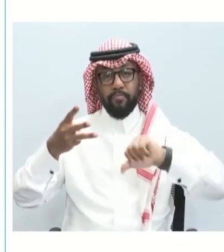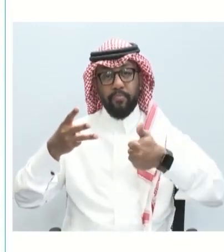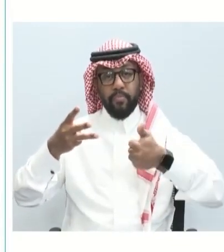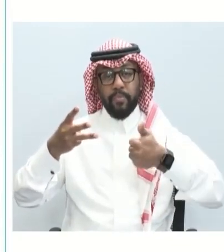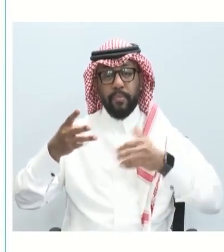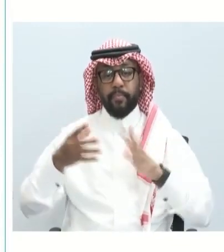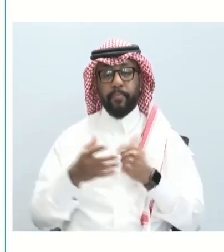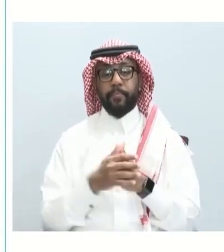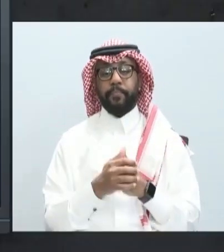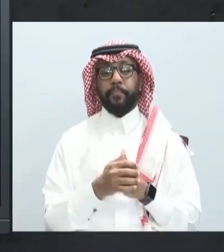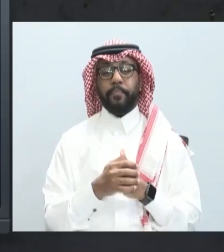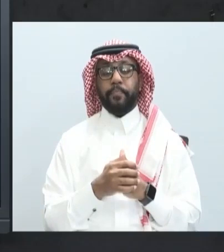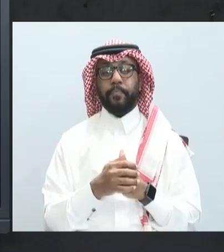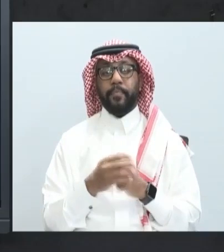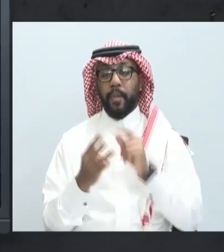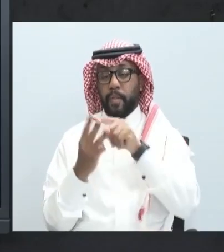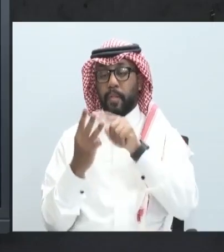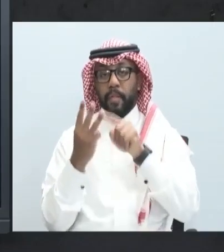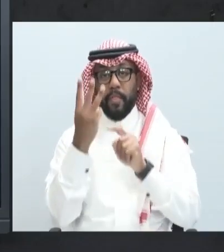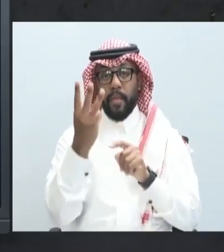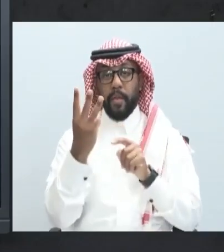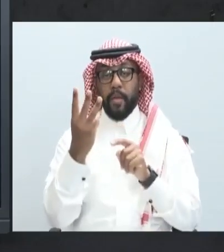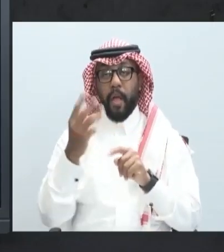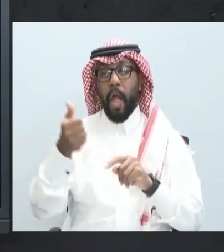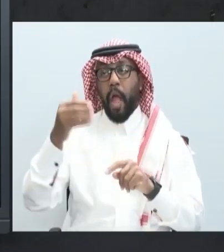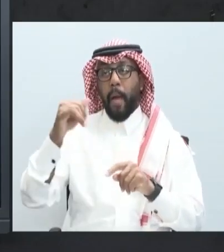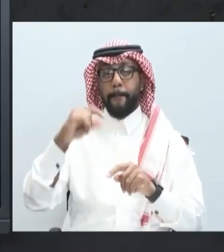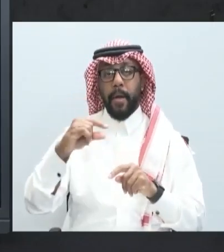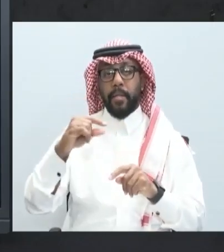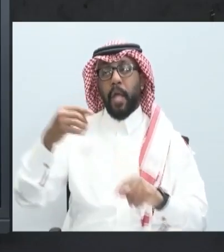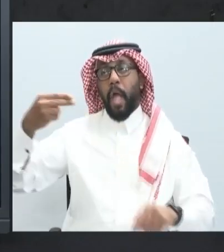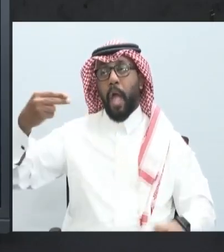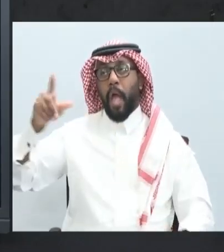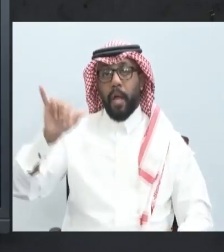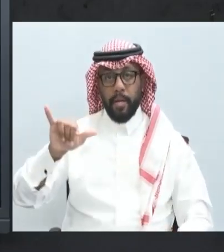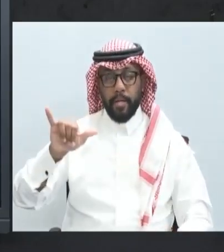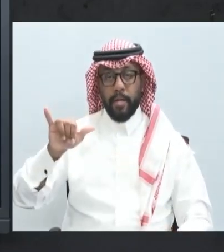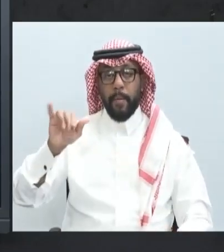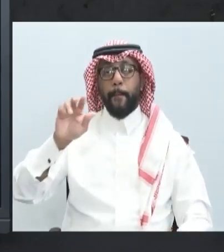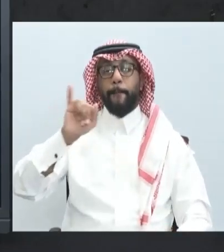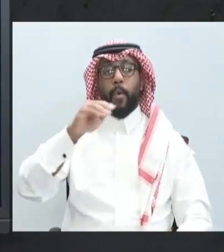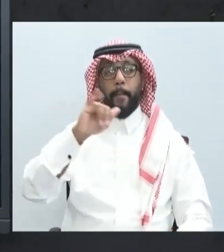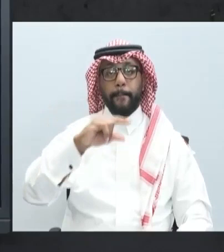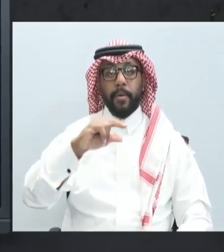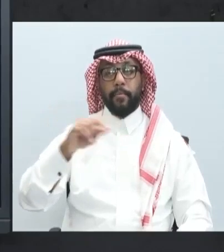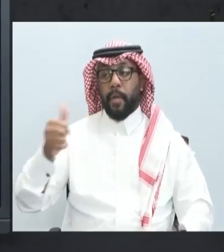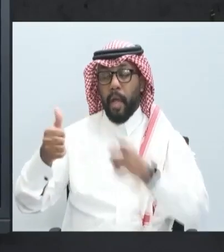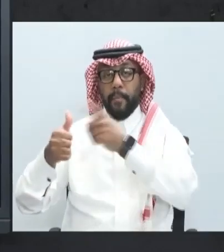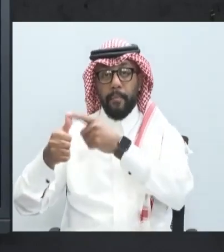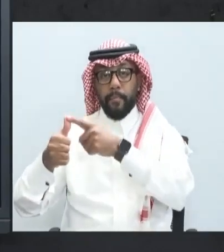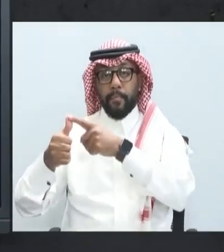اذا قلنا لدينا ثلاثه اشخاص احمد وعلي ومحمد احمد اكبر من علي